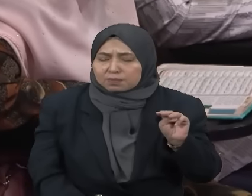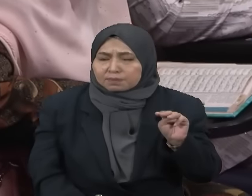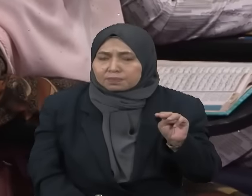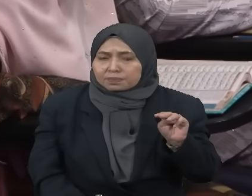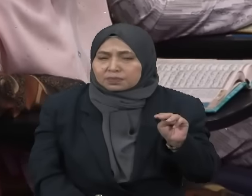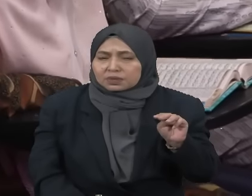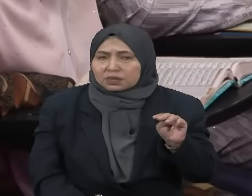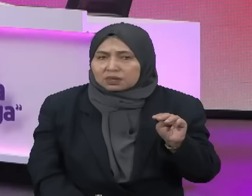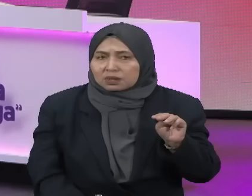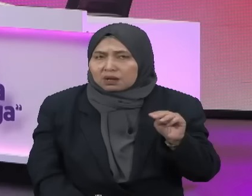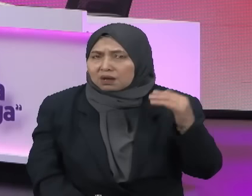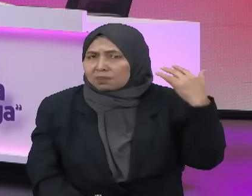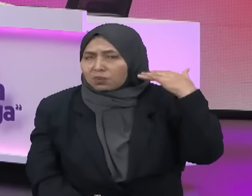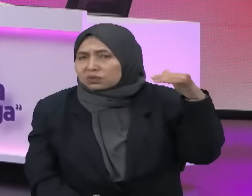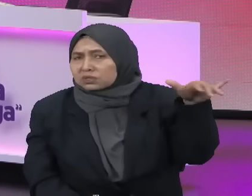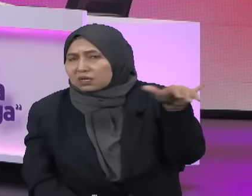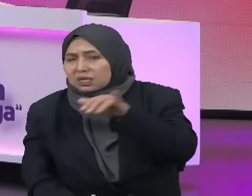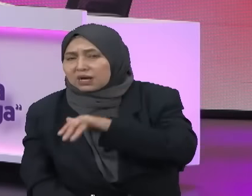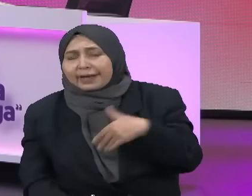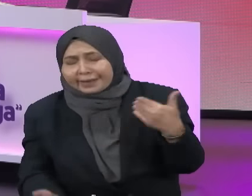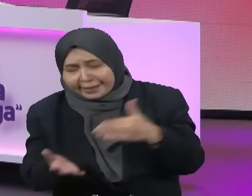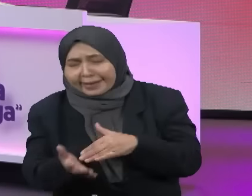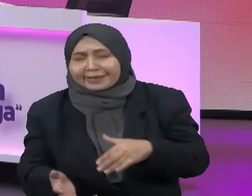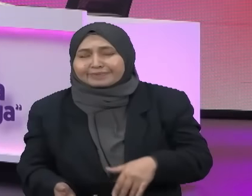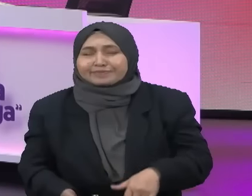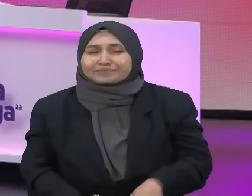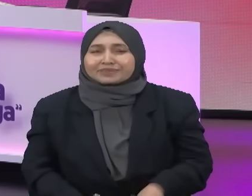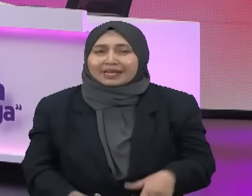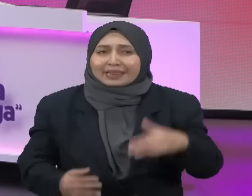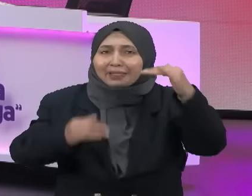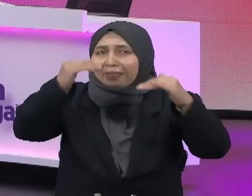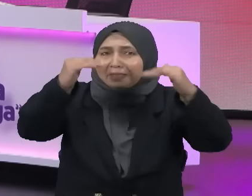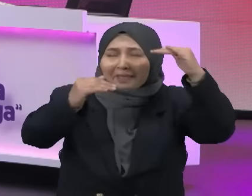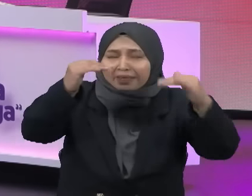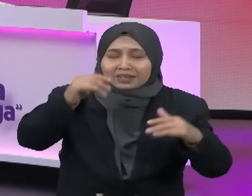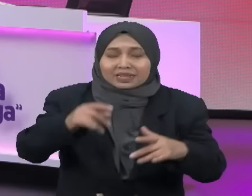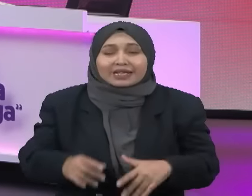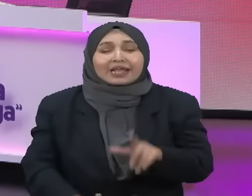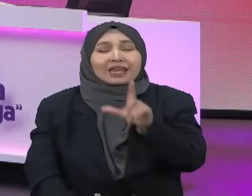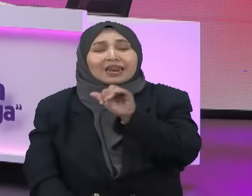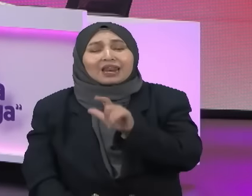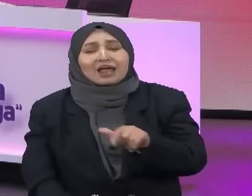Dia bunyi tak sekata. Oleh kerana itu, sekali lagi. 1 2 mula.